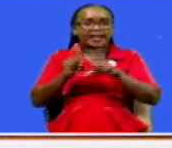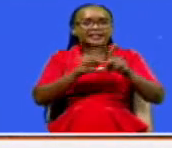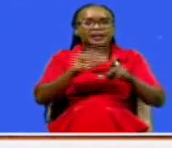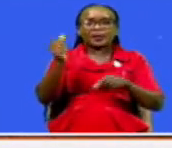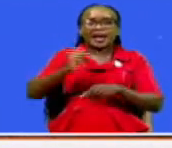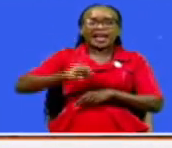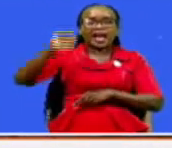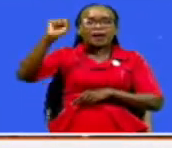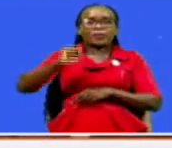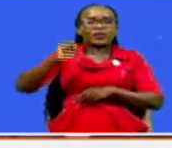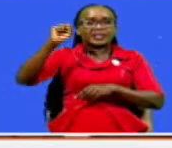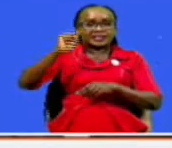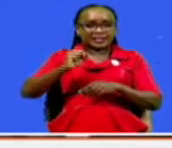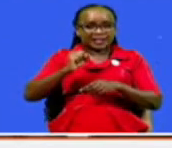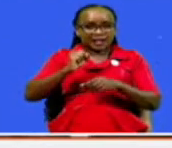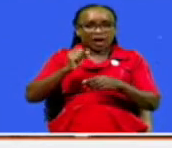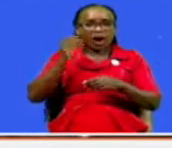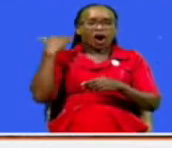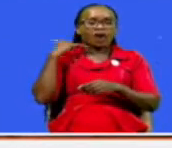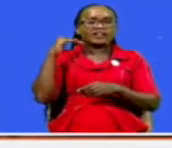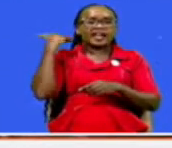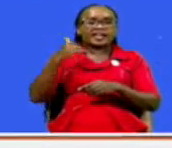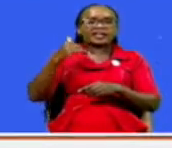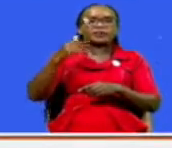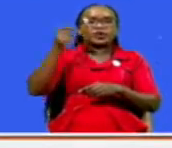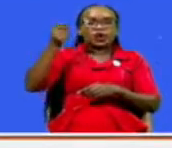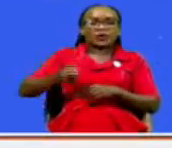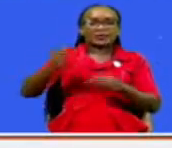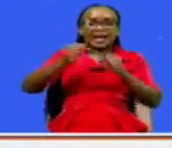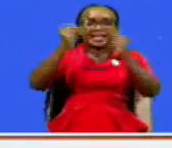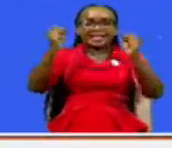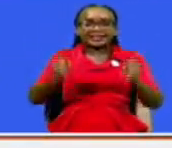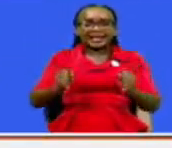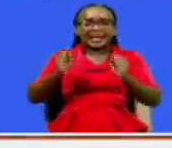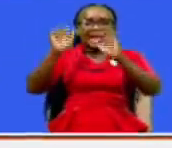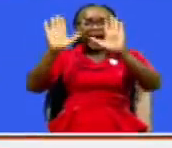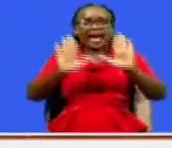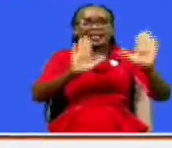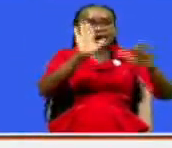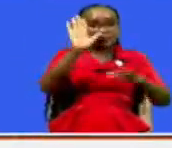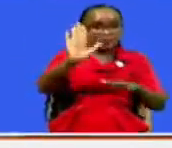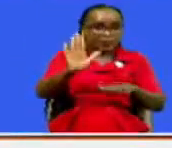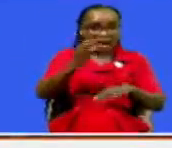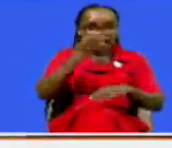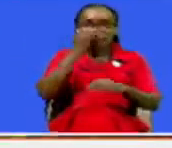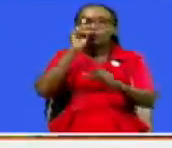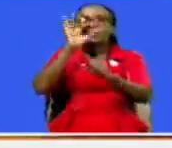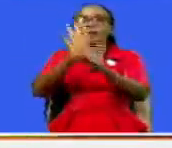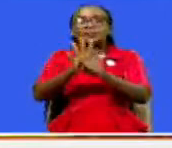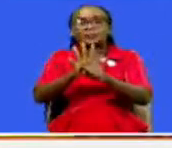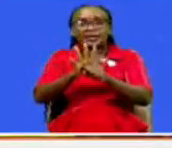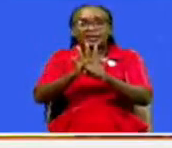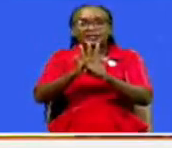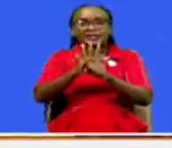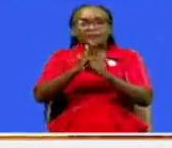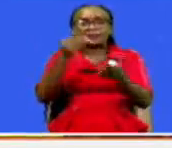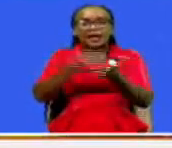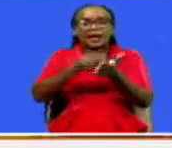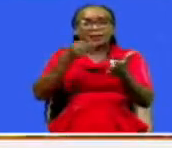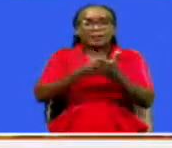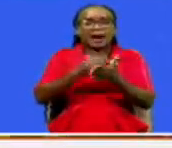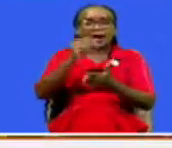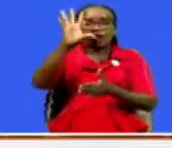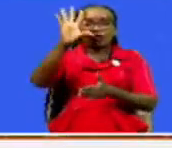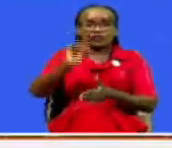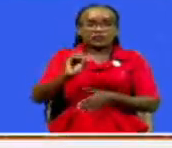political weaponization of the criminal justice system. Kwenye kampeni zake, Ruto alikuwa ameahidi mgao wa shilingi bilioni 50